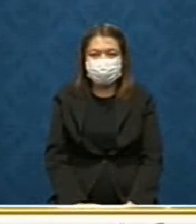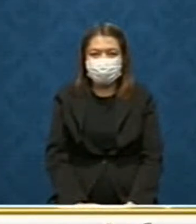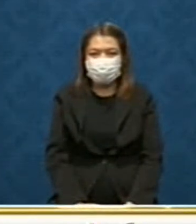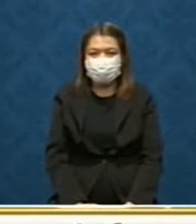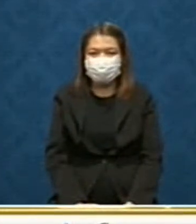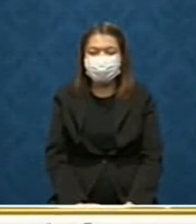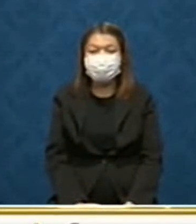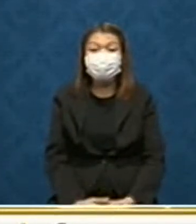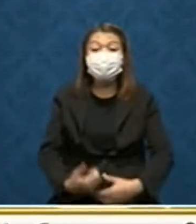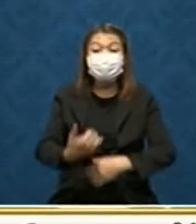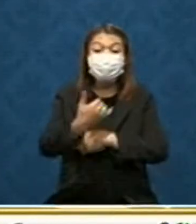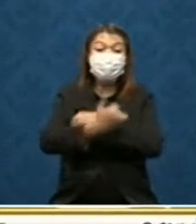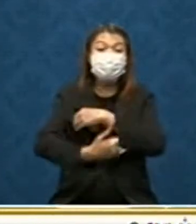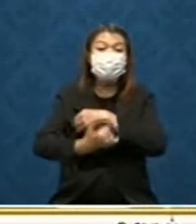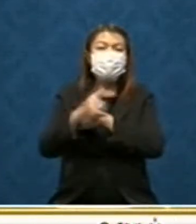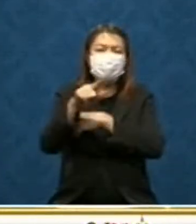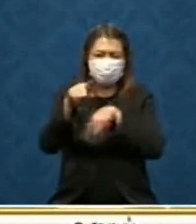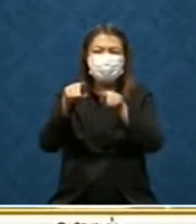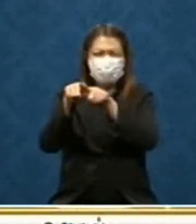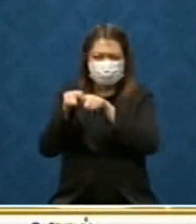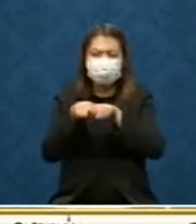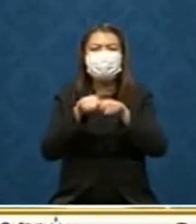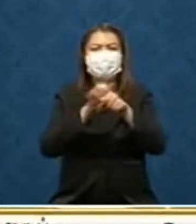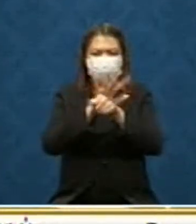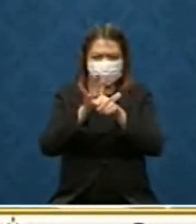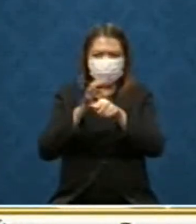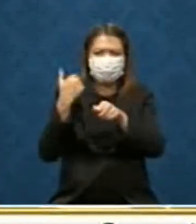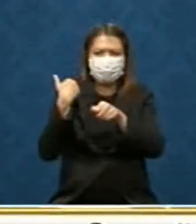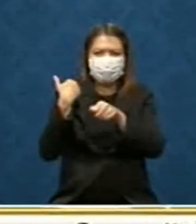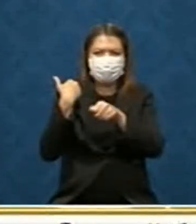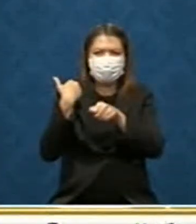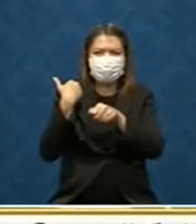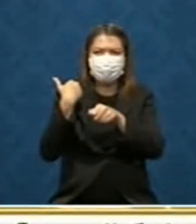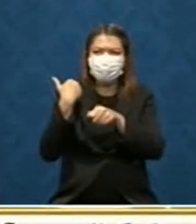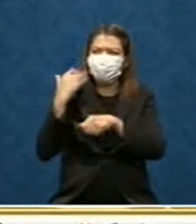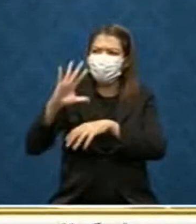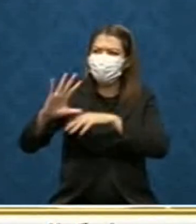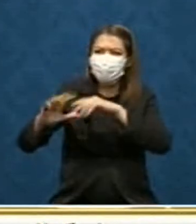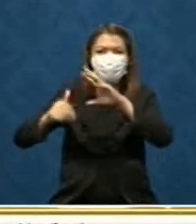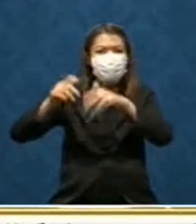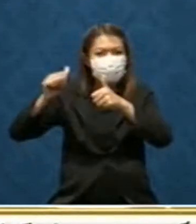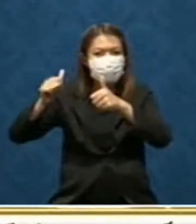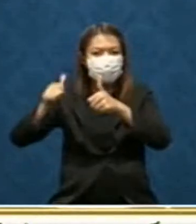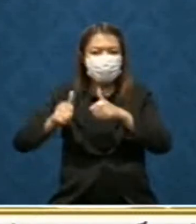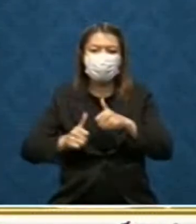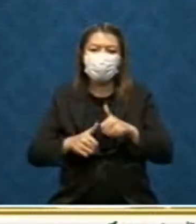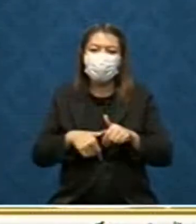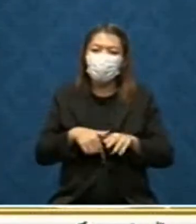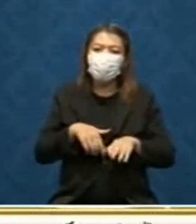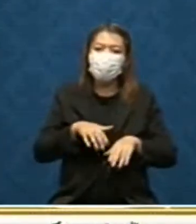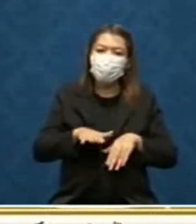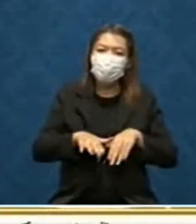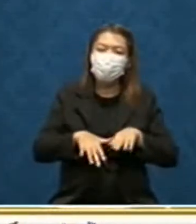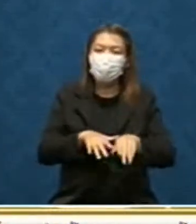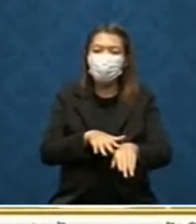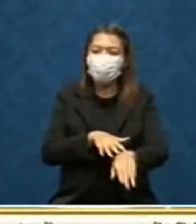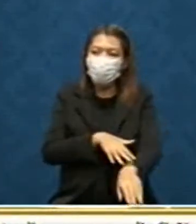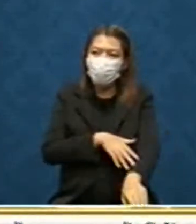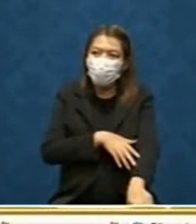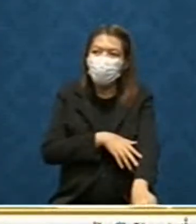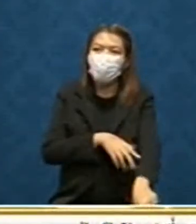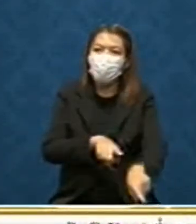หลายประเทศ โดนวเราหมด โควิผ่านไป เอวิ่งชีวแล้ววันนี้ยงเดินต้วมเตรีต้เตรีมั